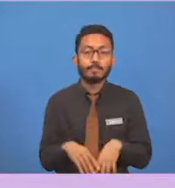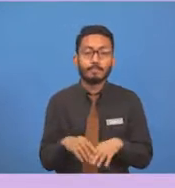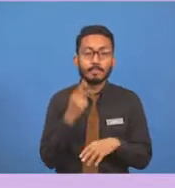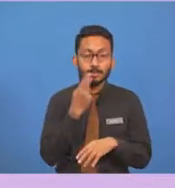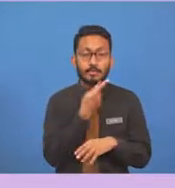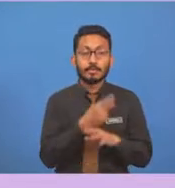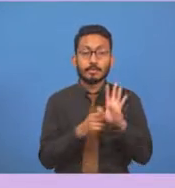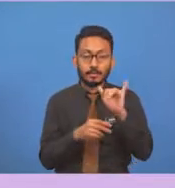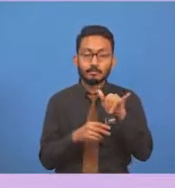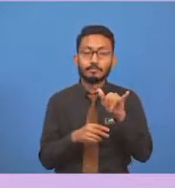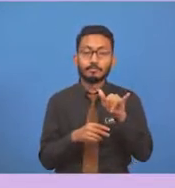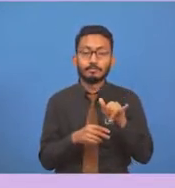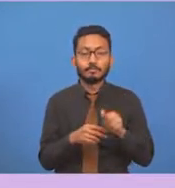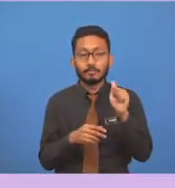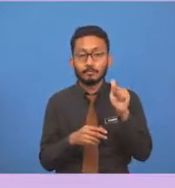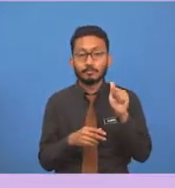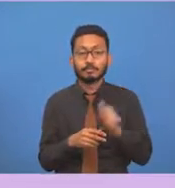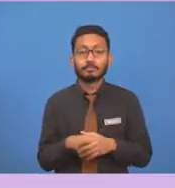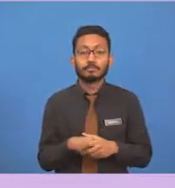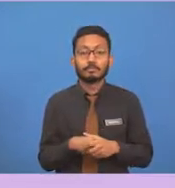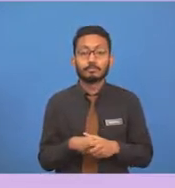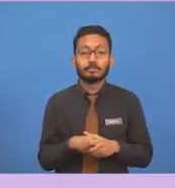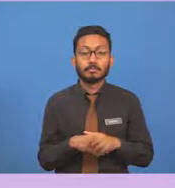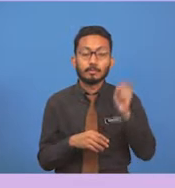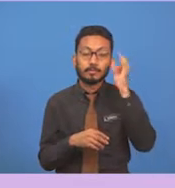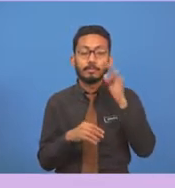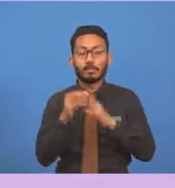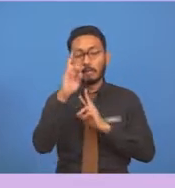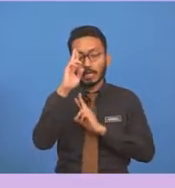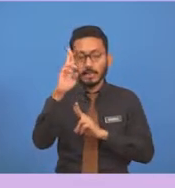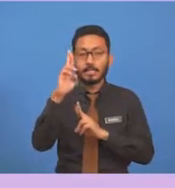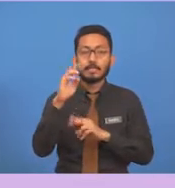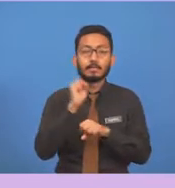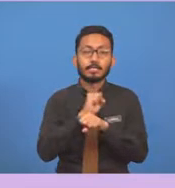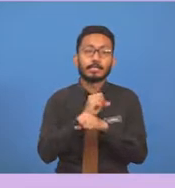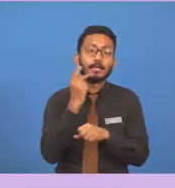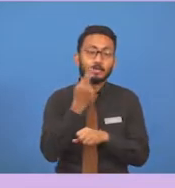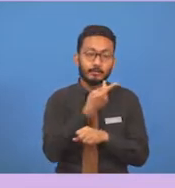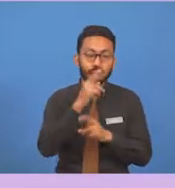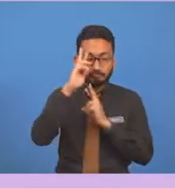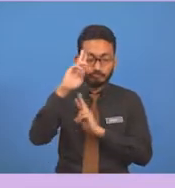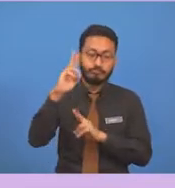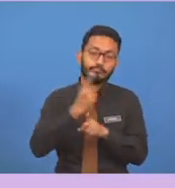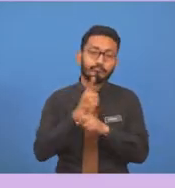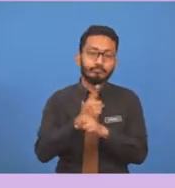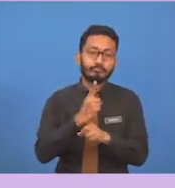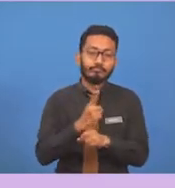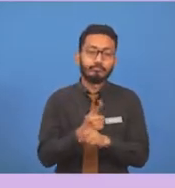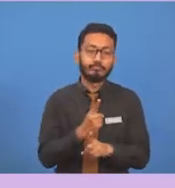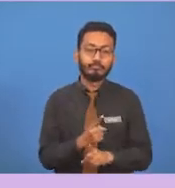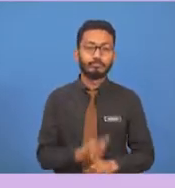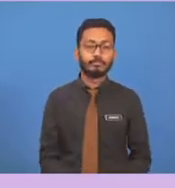Ya, Siva menghormati pekerja kantin. Soalan nomor 5. Daniel memberikan salam kepada